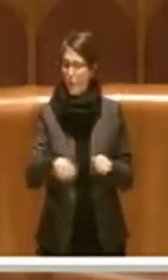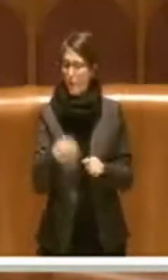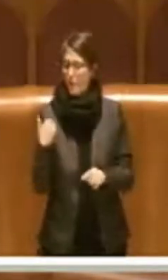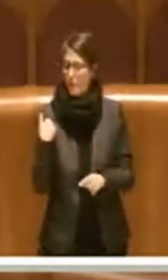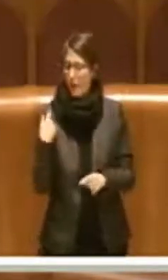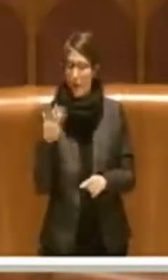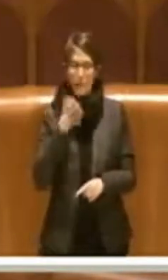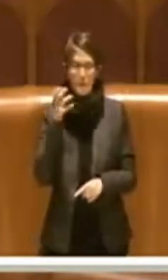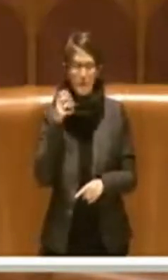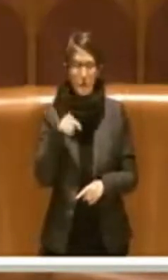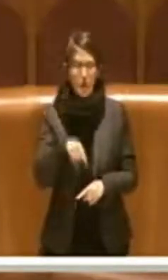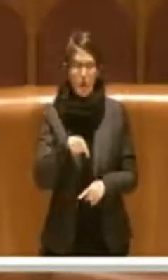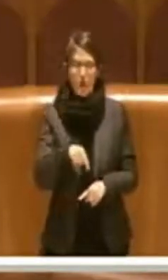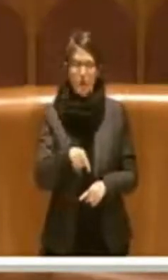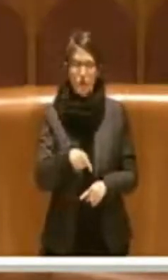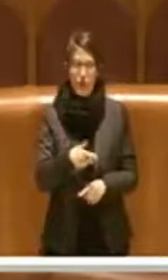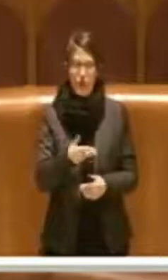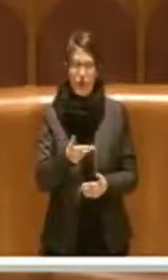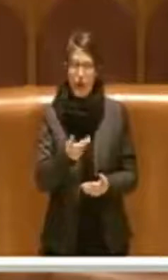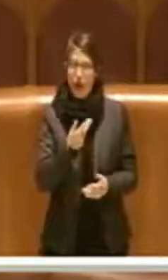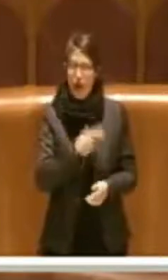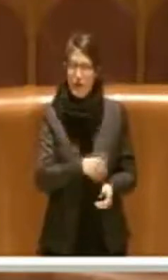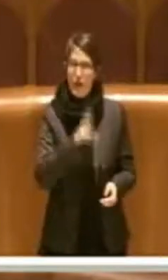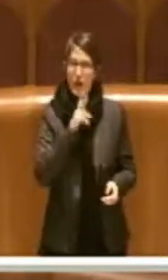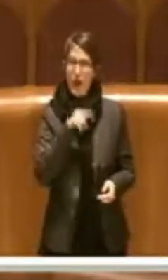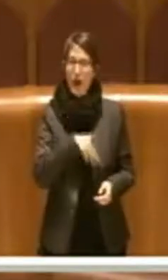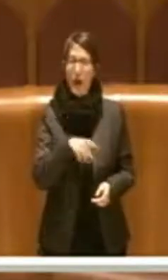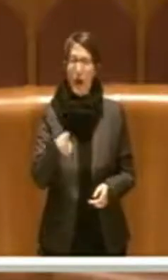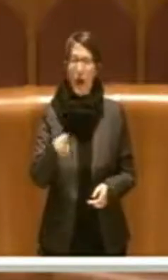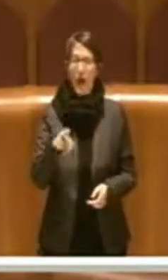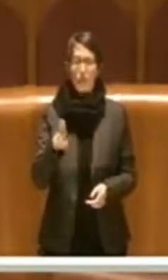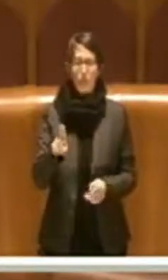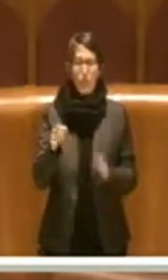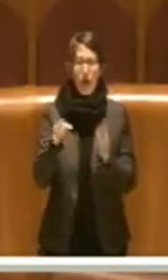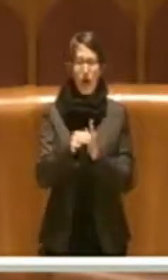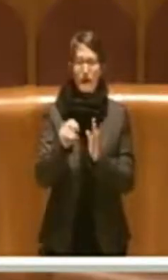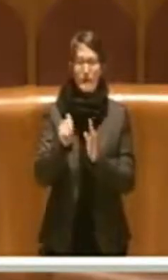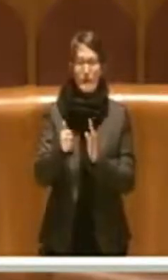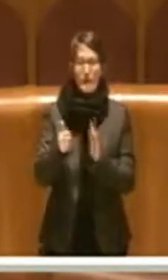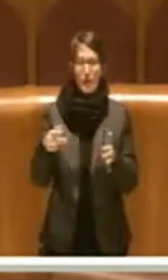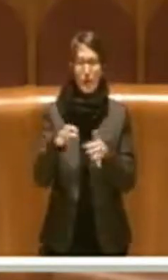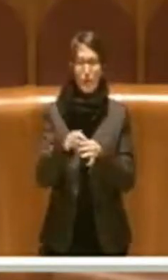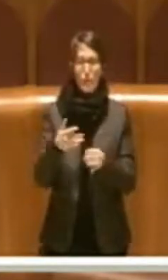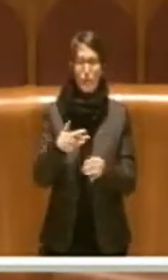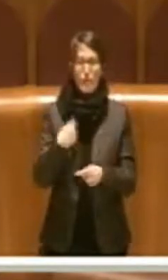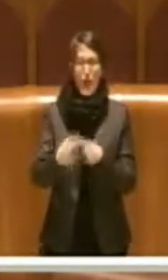tenutasi a gennaio che sul PRU ex articolo 11 ci sarebbero ancora circa